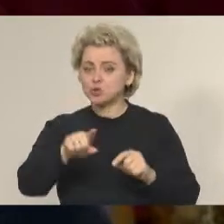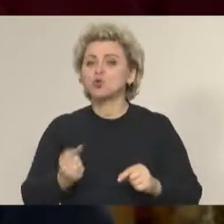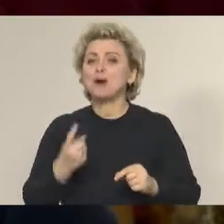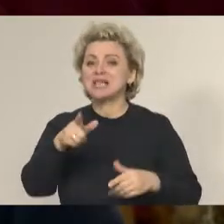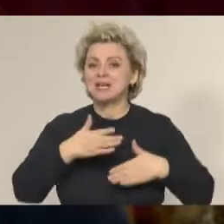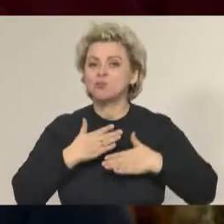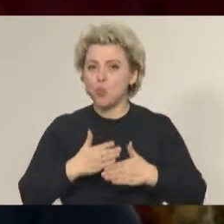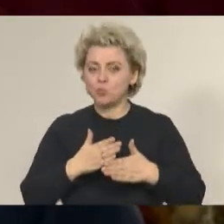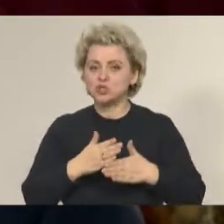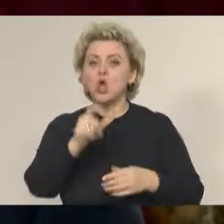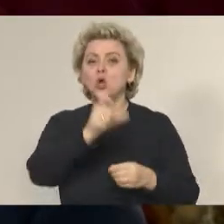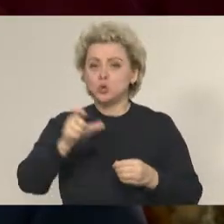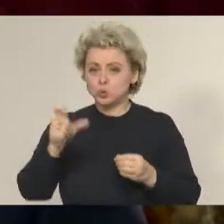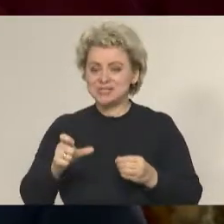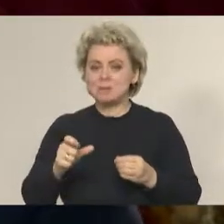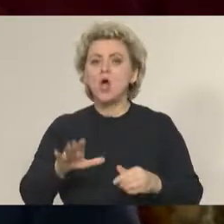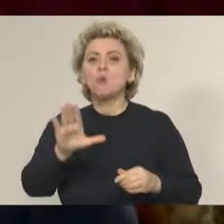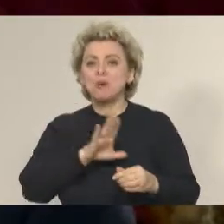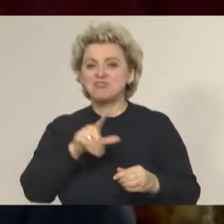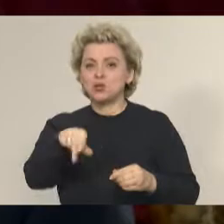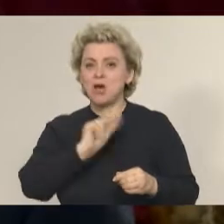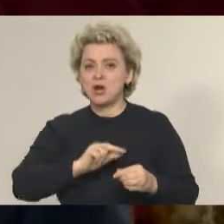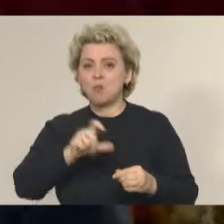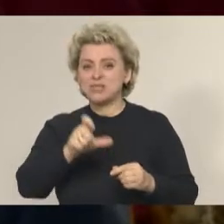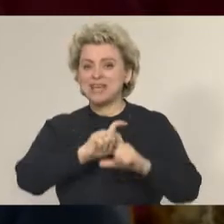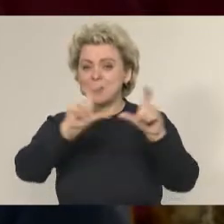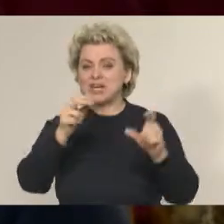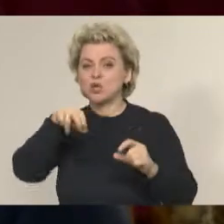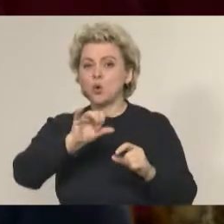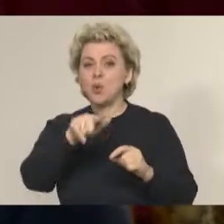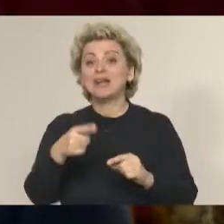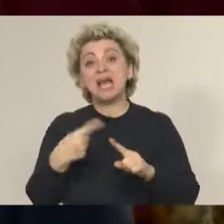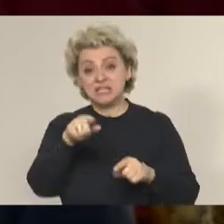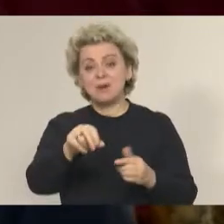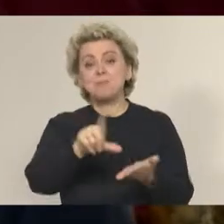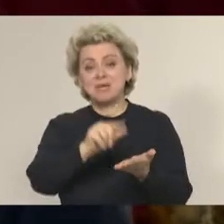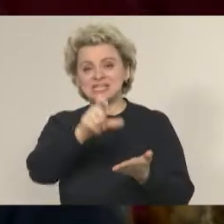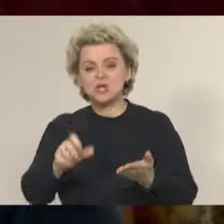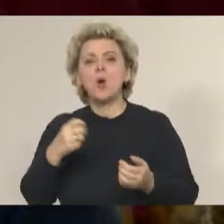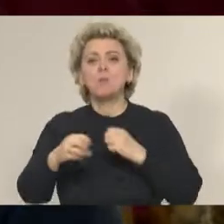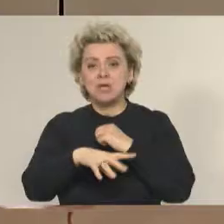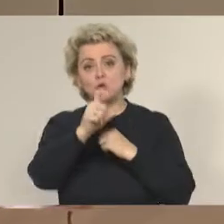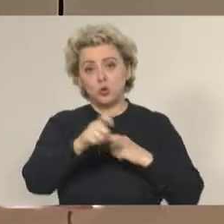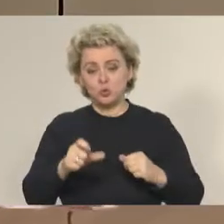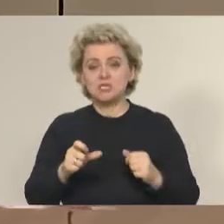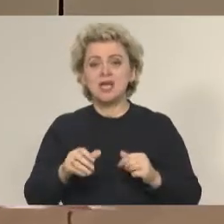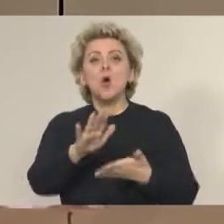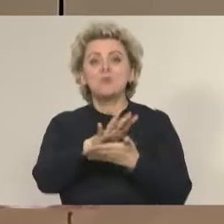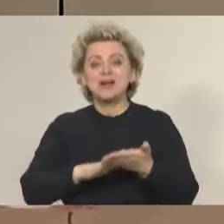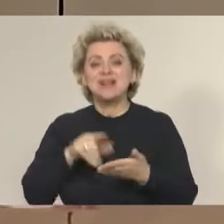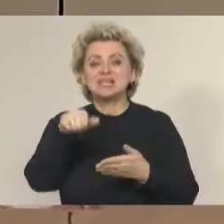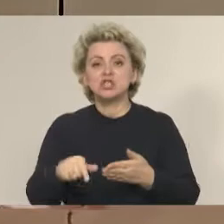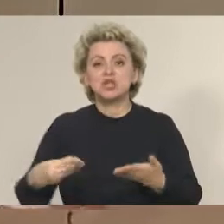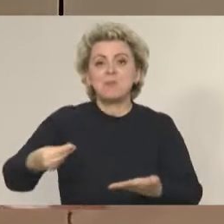оказать помощь людям, бывшим работникам Кинкоула. В основном это пенсионеры, в основном малоимущие люди. Продолжается